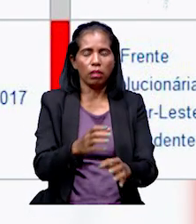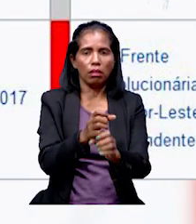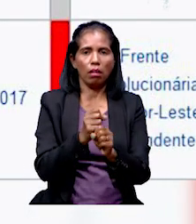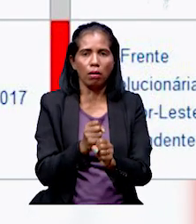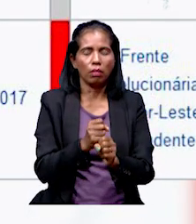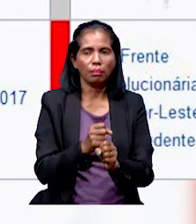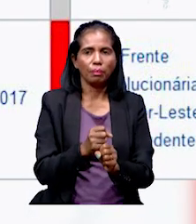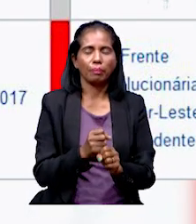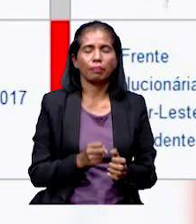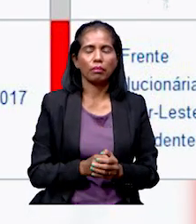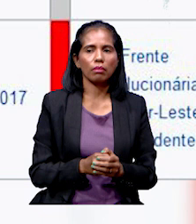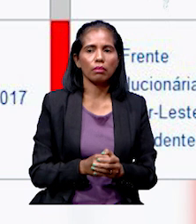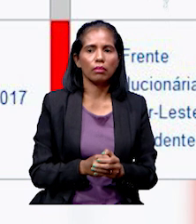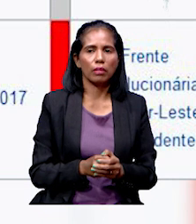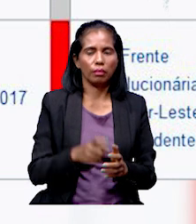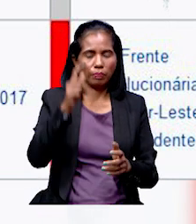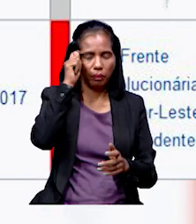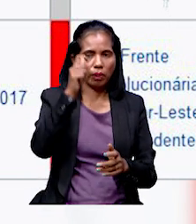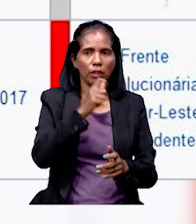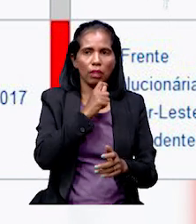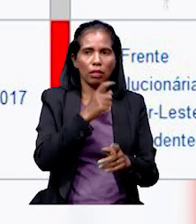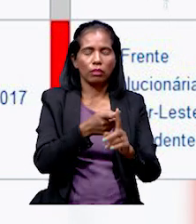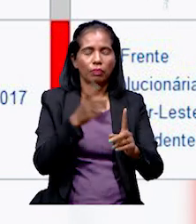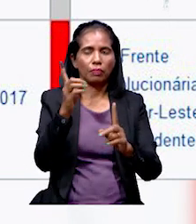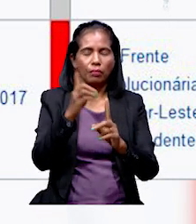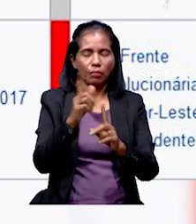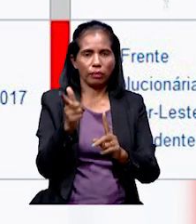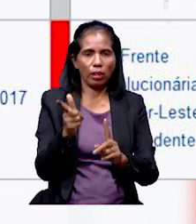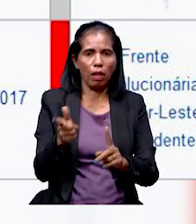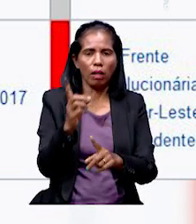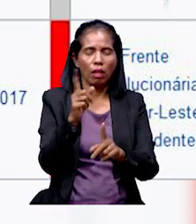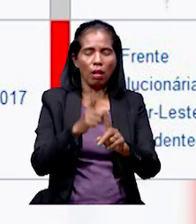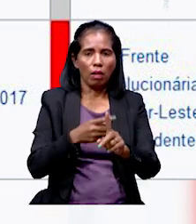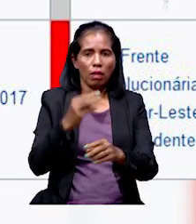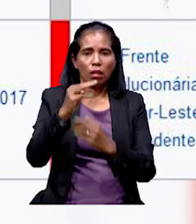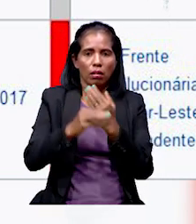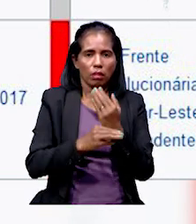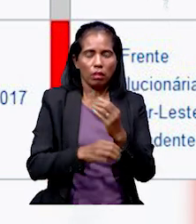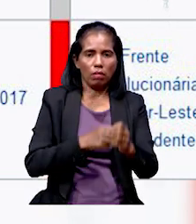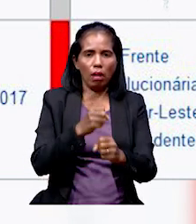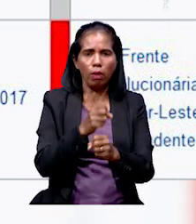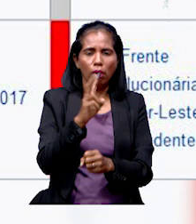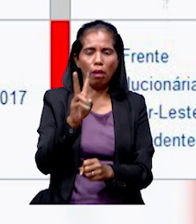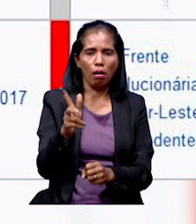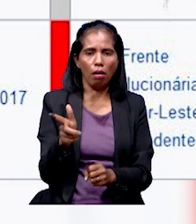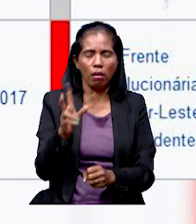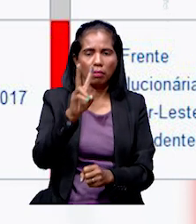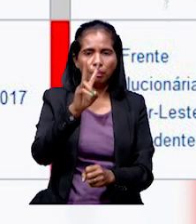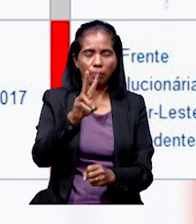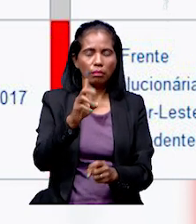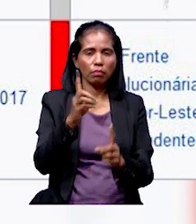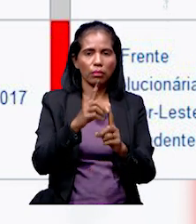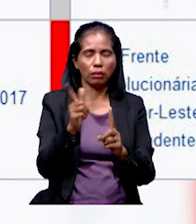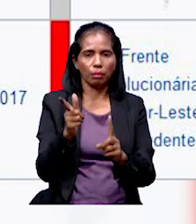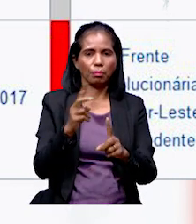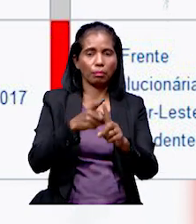José Maria de Vasconcelos taurmatan ruak, husi lorong ruanulu fulang mayu tina rihun rua sanu resin rua, to lorong ruanulu fulang mayu